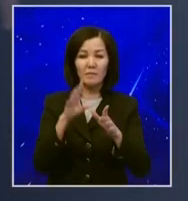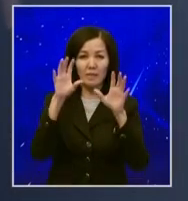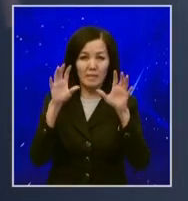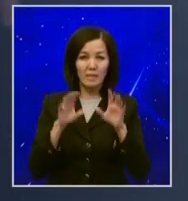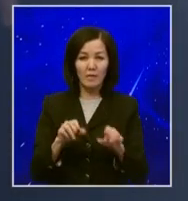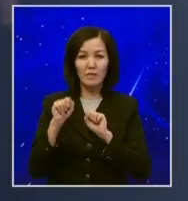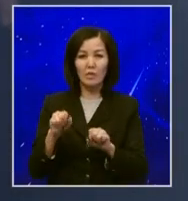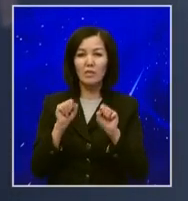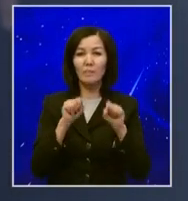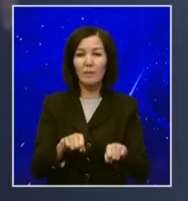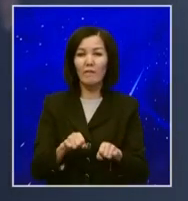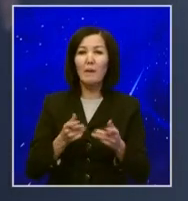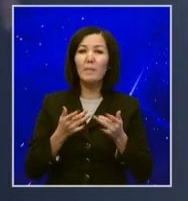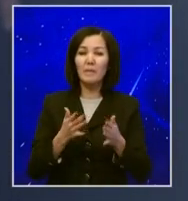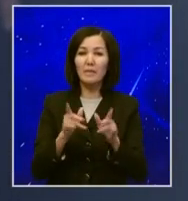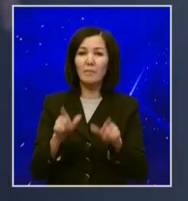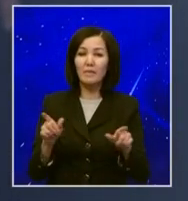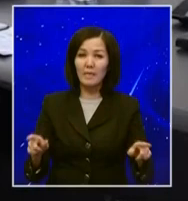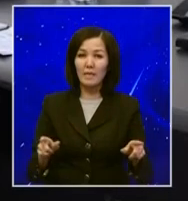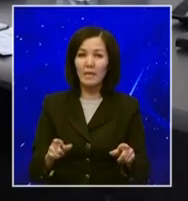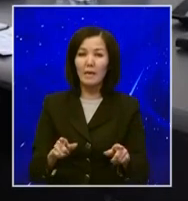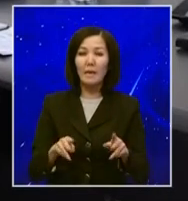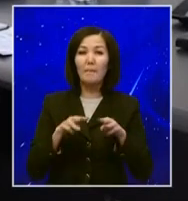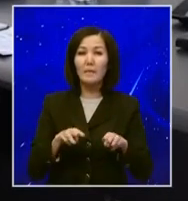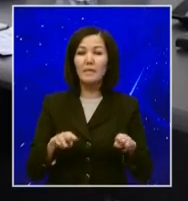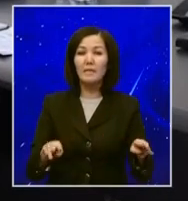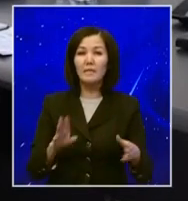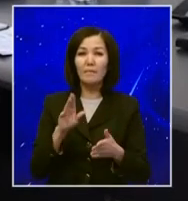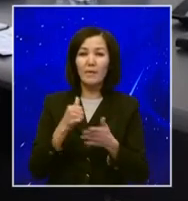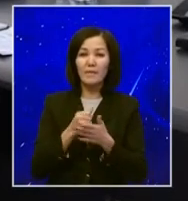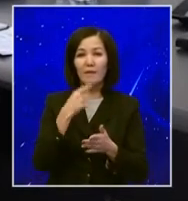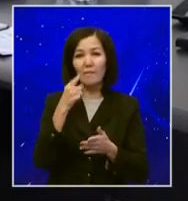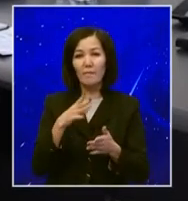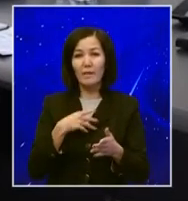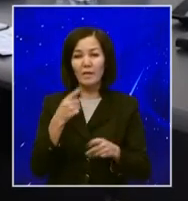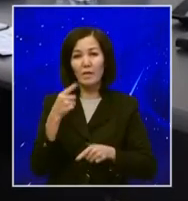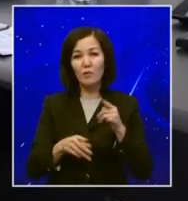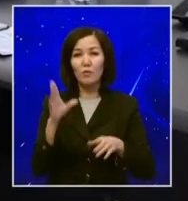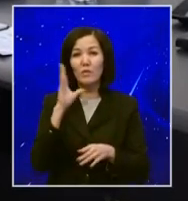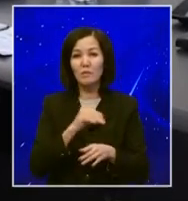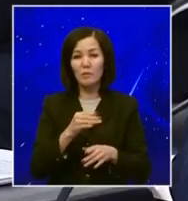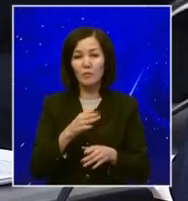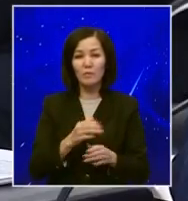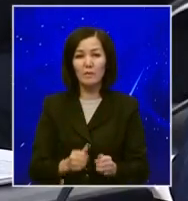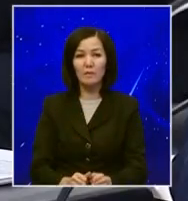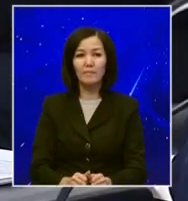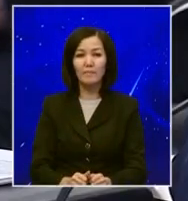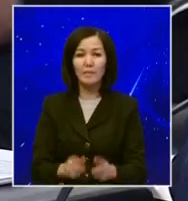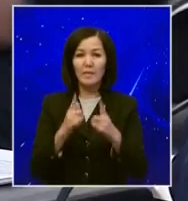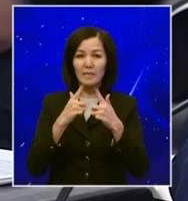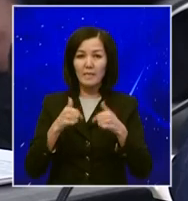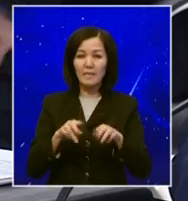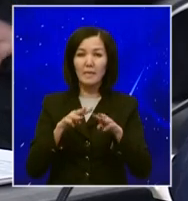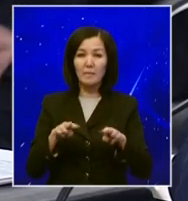о защите прав потребителей. По словам министра, важный аспект развитой экономики – конкурентоспособность. До создания